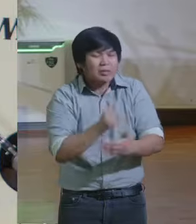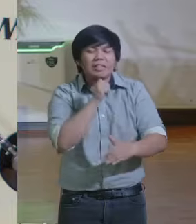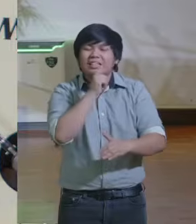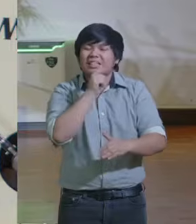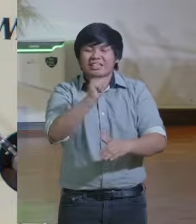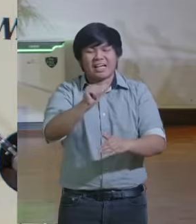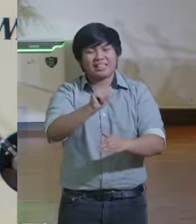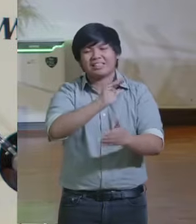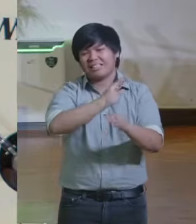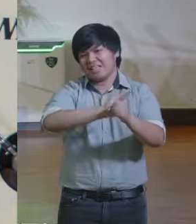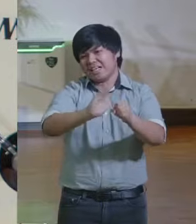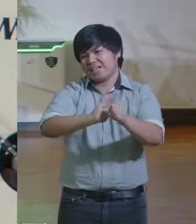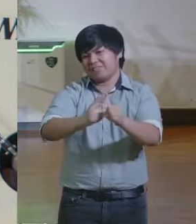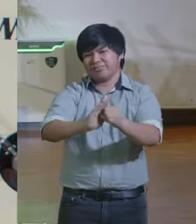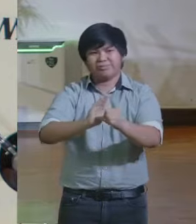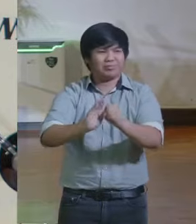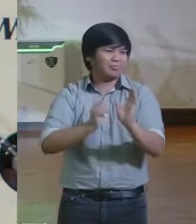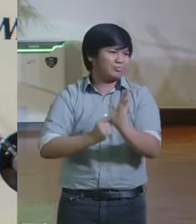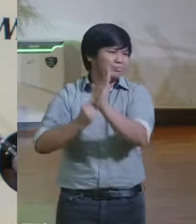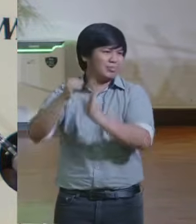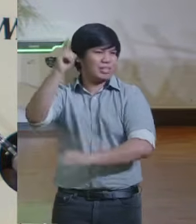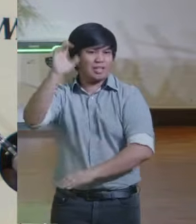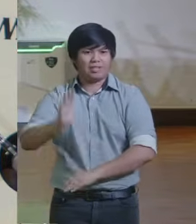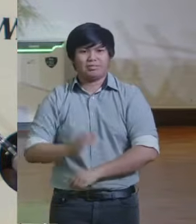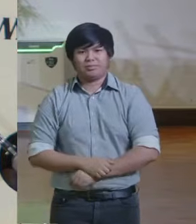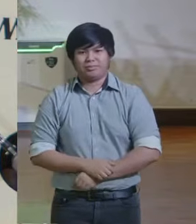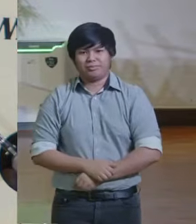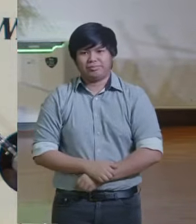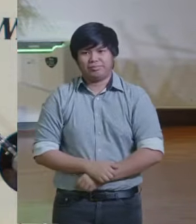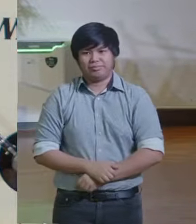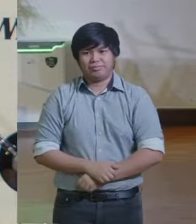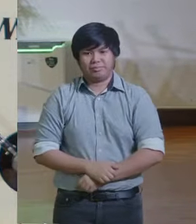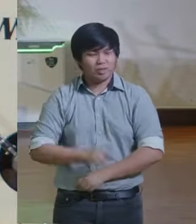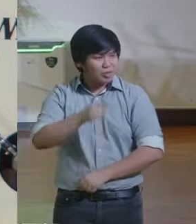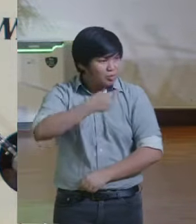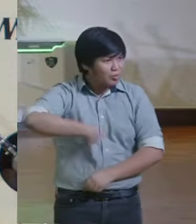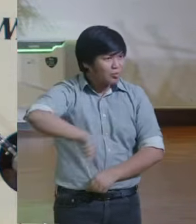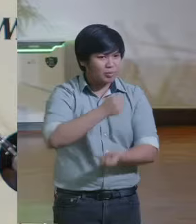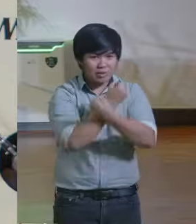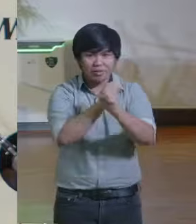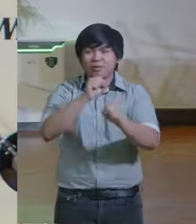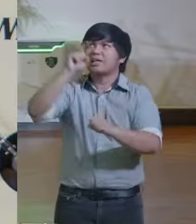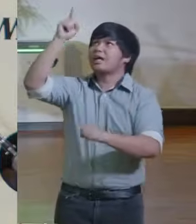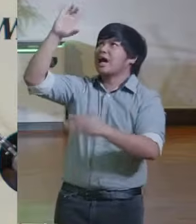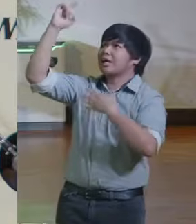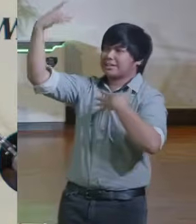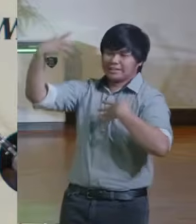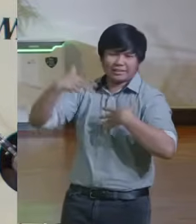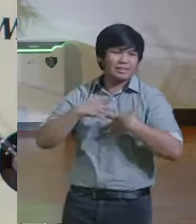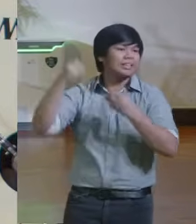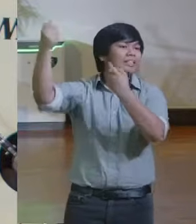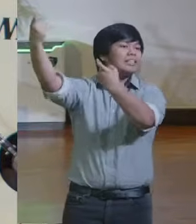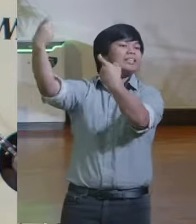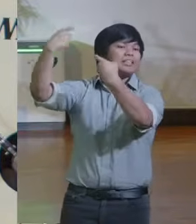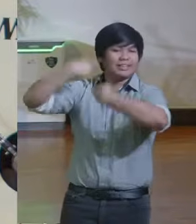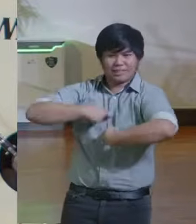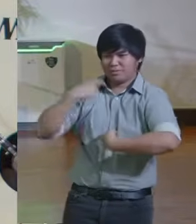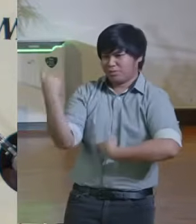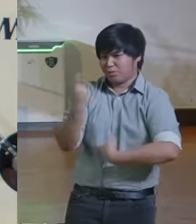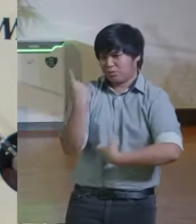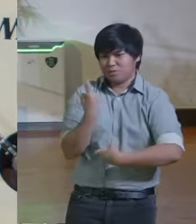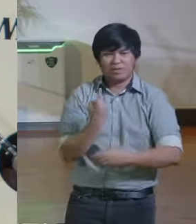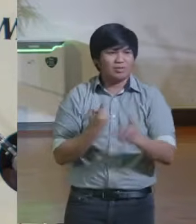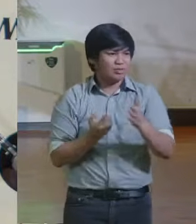Ito ang ating mabiyayang kaligtasan mula sa Diyos. Sa pamamagitan ng biyaya lamang, ng